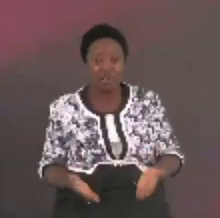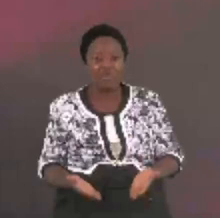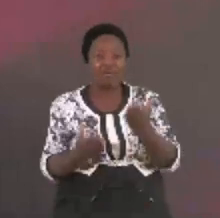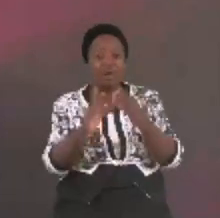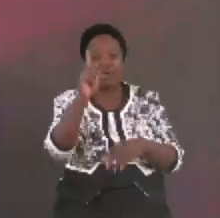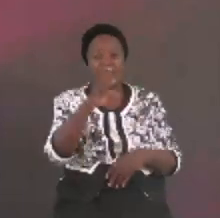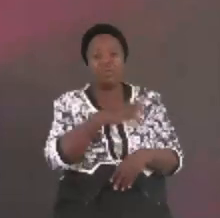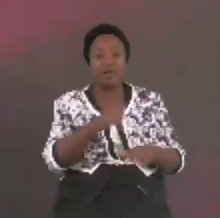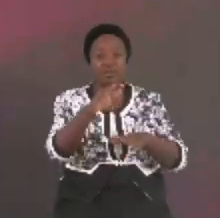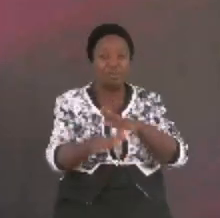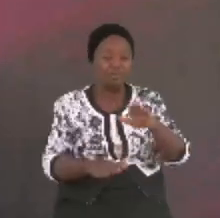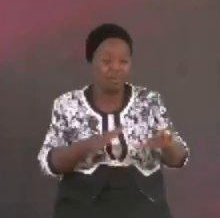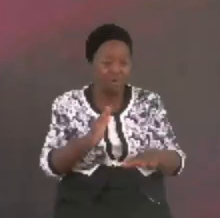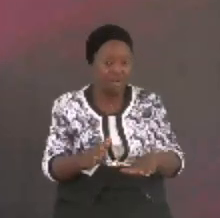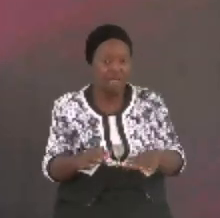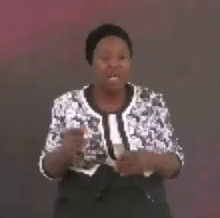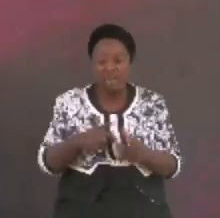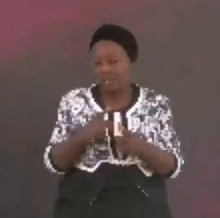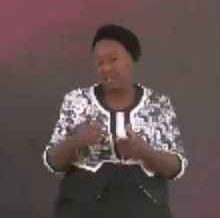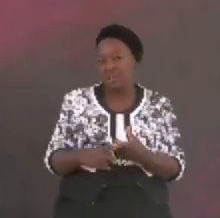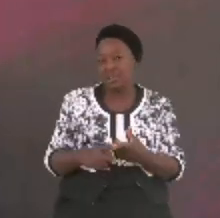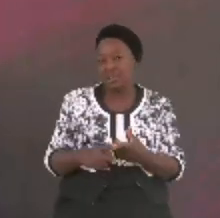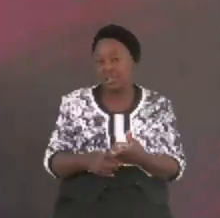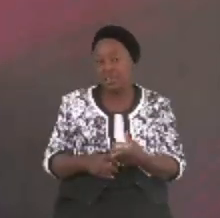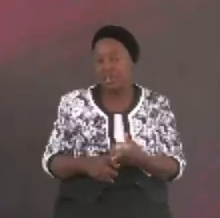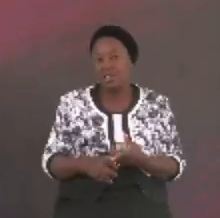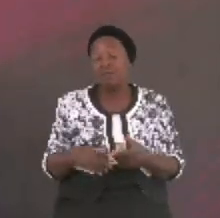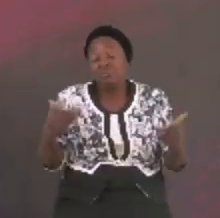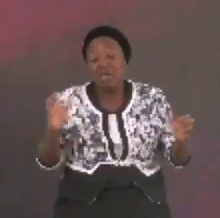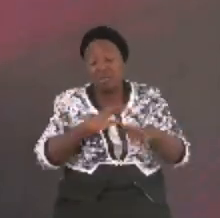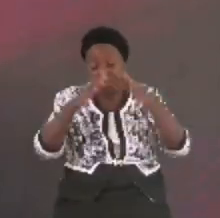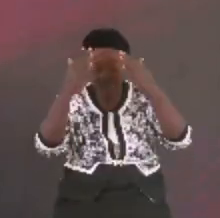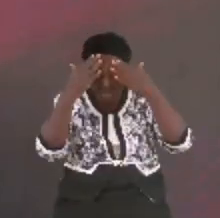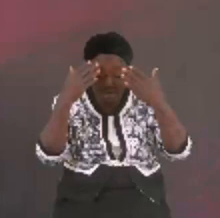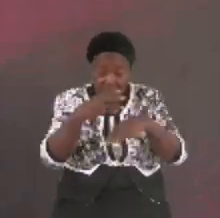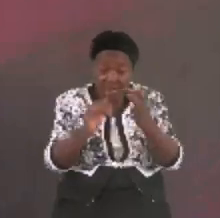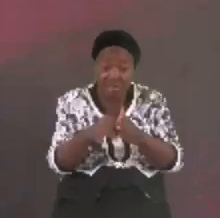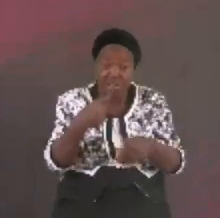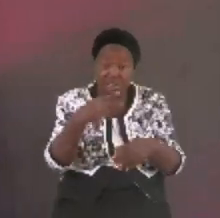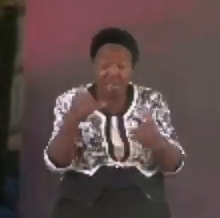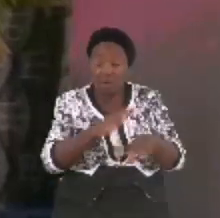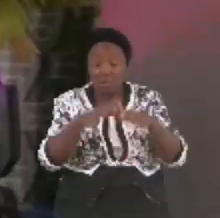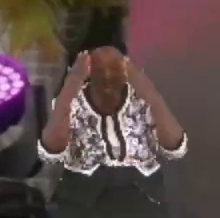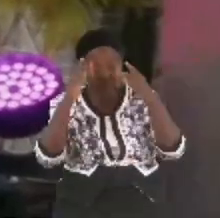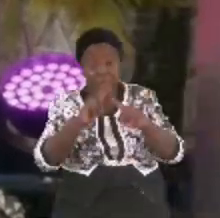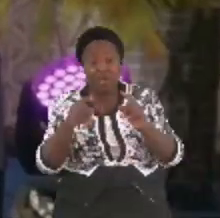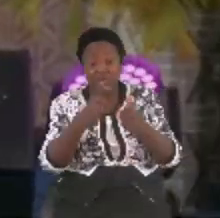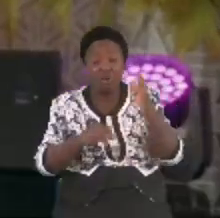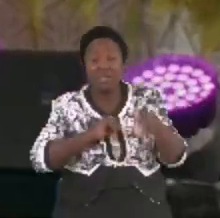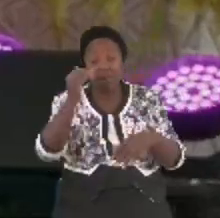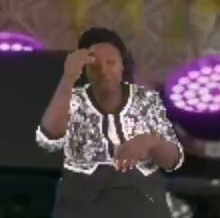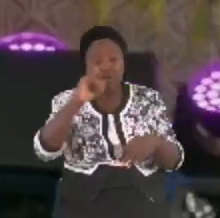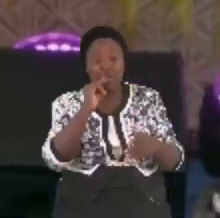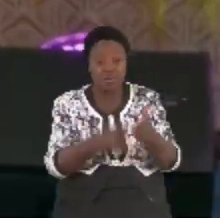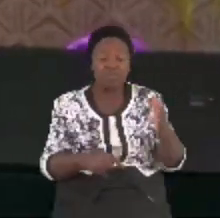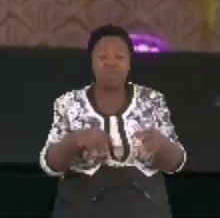entendu, ça c'est nouveau. Hein. Ce que moi je connais, c'est de ce que Jean a dit il y a de plus de 10-15 ans. Et quand